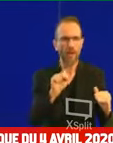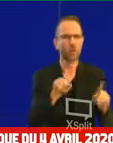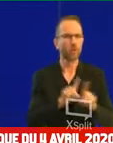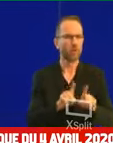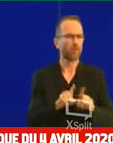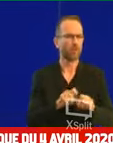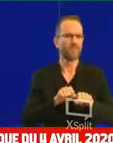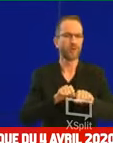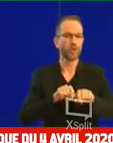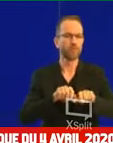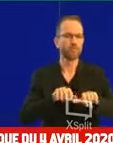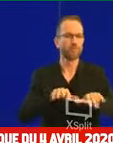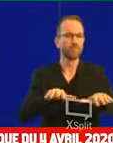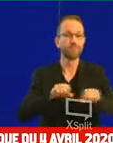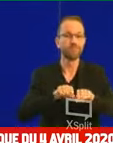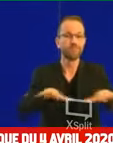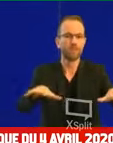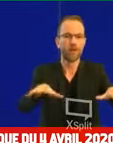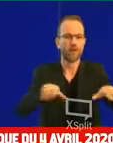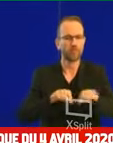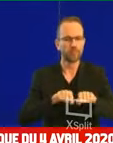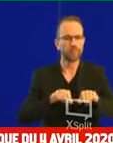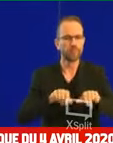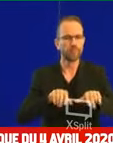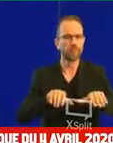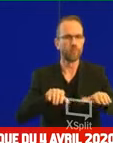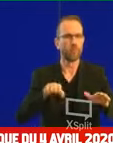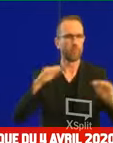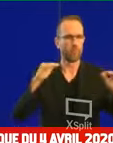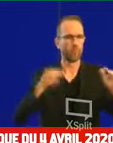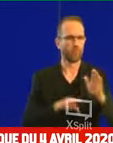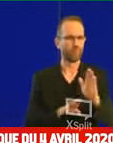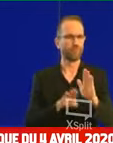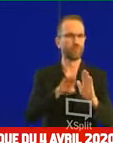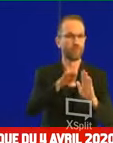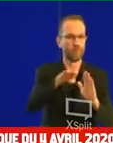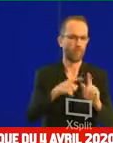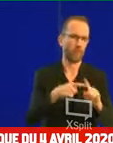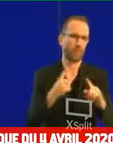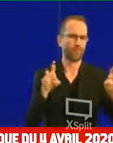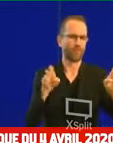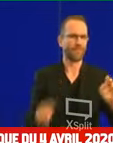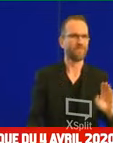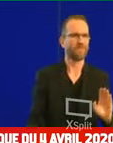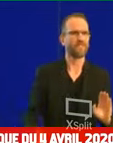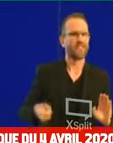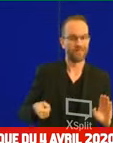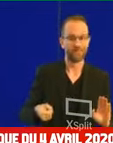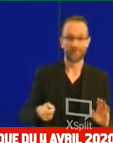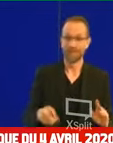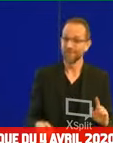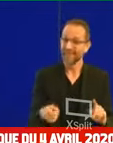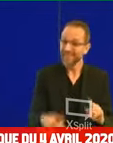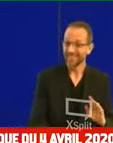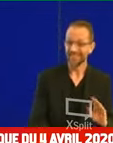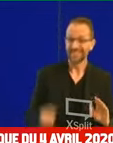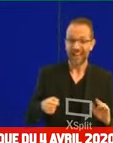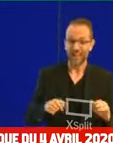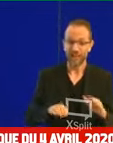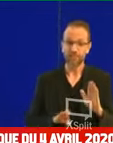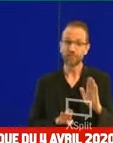les mesures recommandées dans cette situation difficile on constate aussi que la grande majorité d'entre